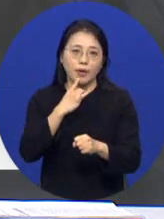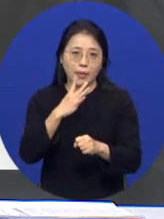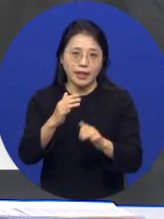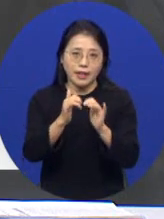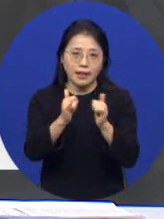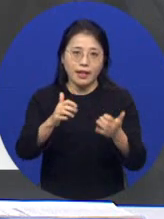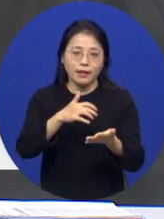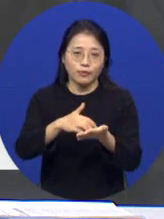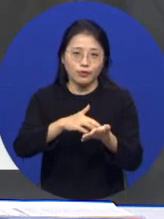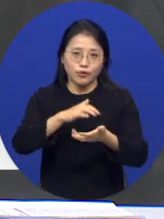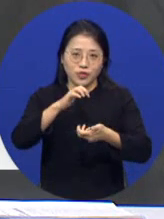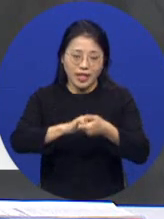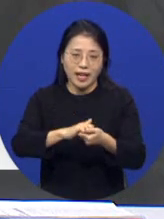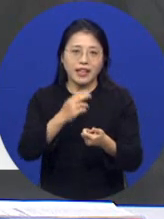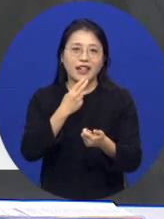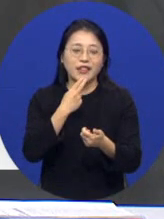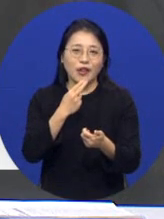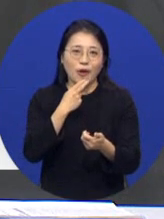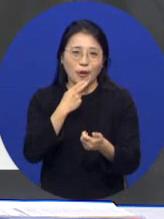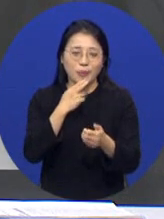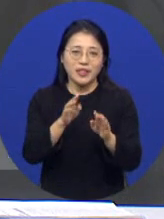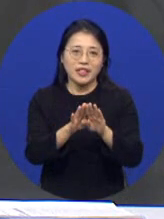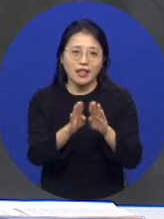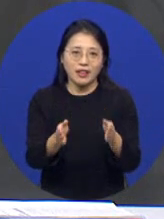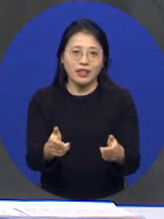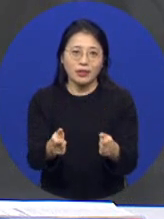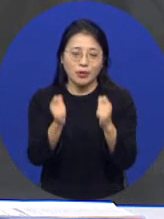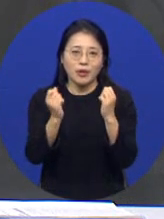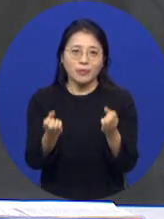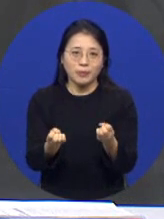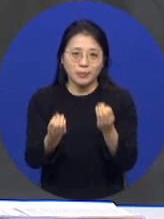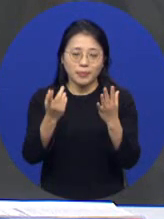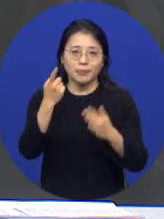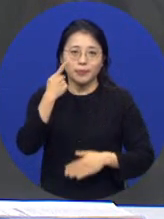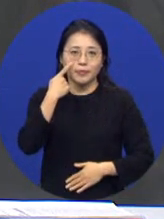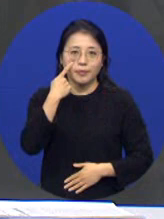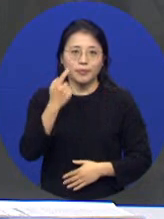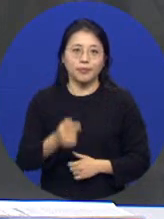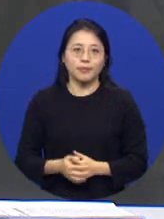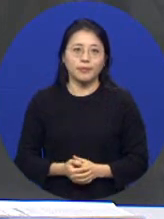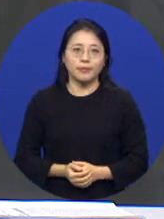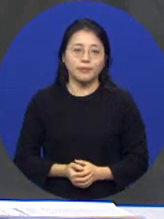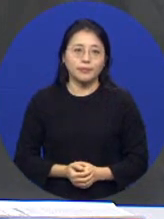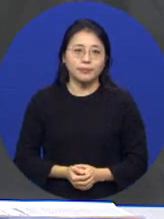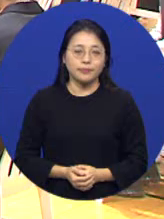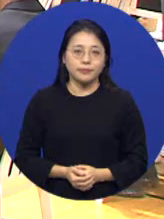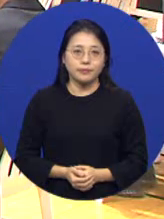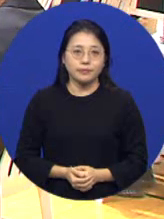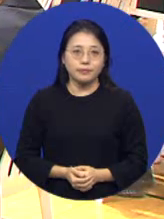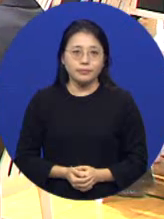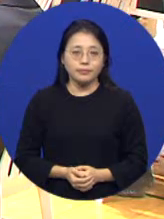인원 제한 없이 열린 졸업식 현장에 김하은 기자가 다녀왔습니다.